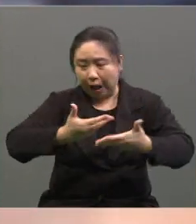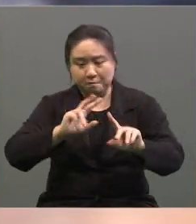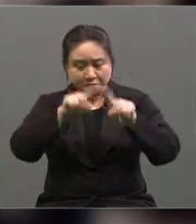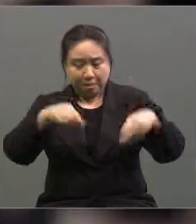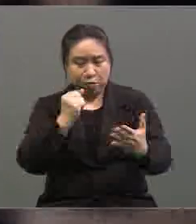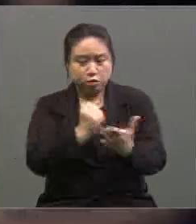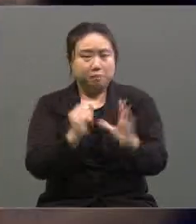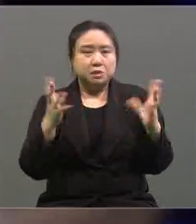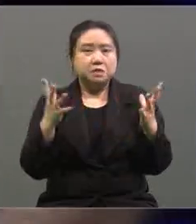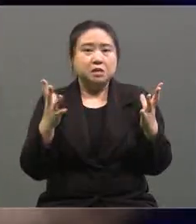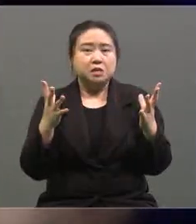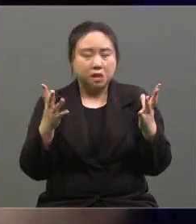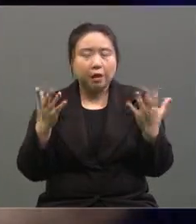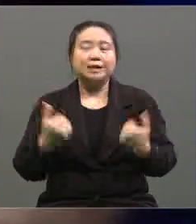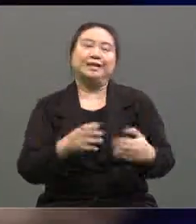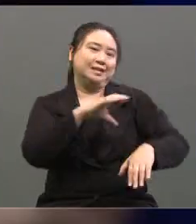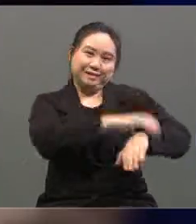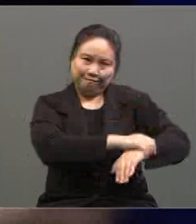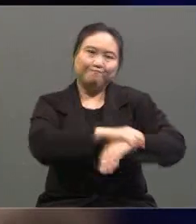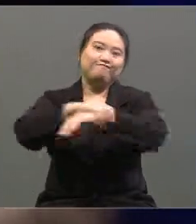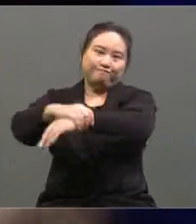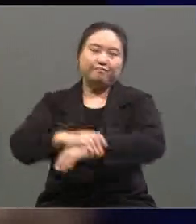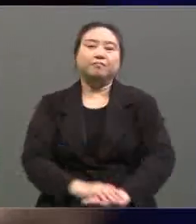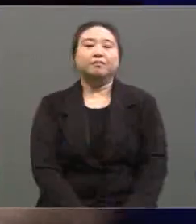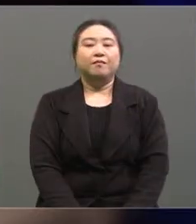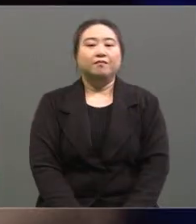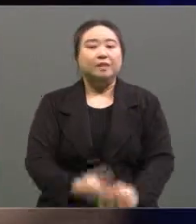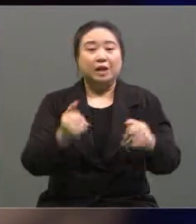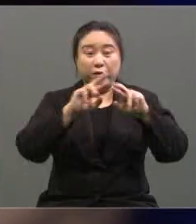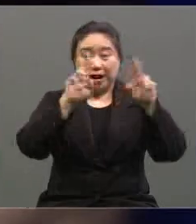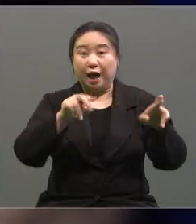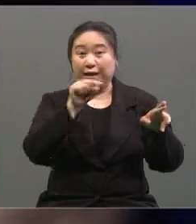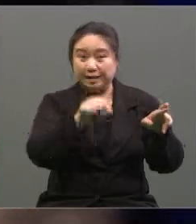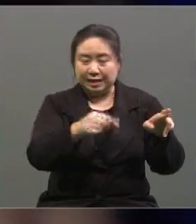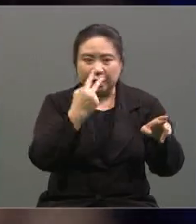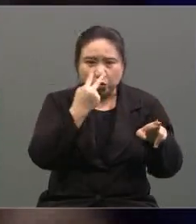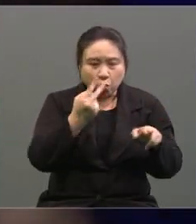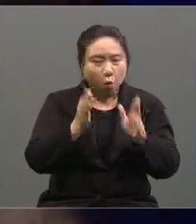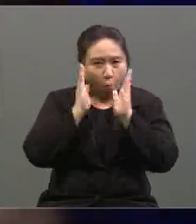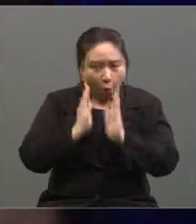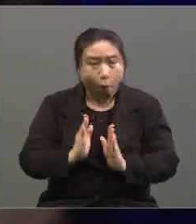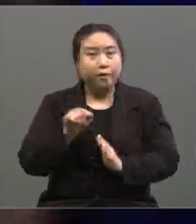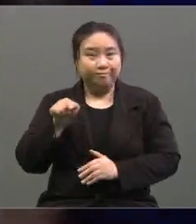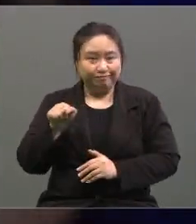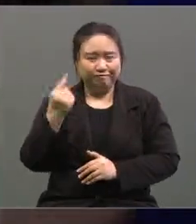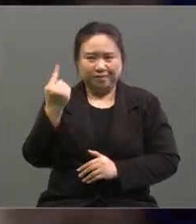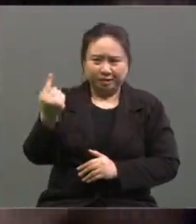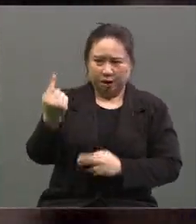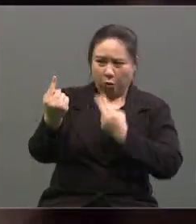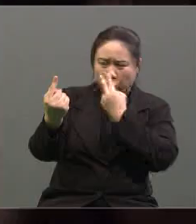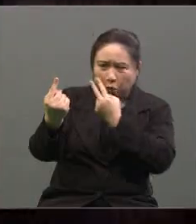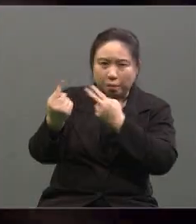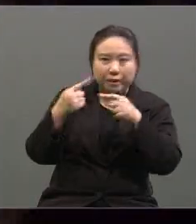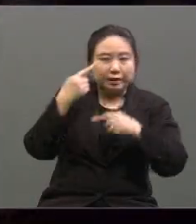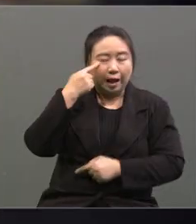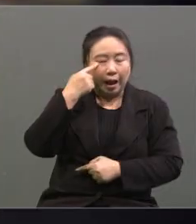การควบคุมตัวส่งดำเนินคดีตามกฎหมายต่อไปอ่ะนอกจากนี้เนี่ยในร้านยังไปพบลูกค้า1คนเนี่ยลักษณะอาการคือบาด